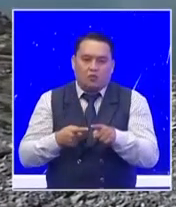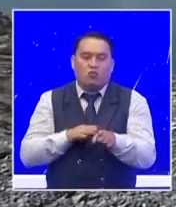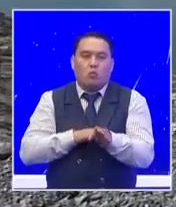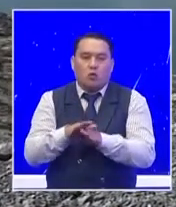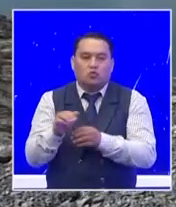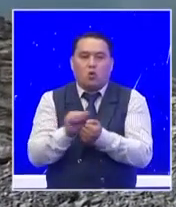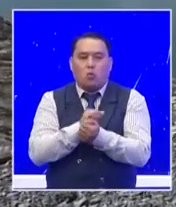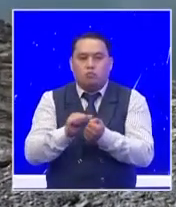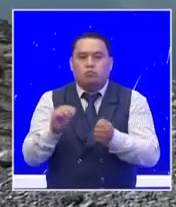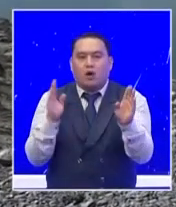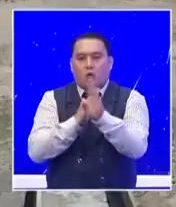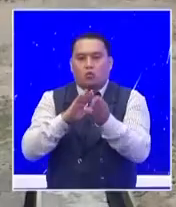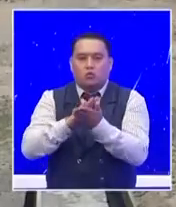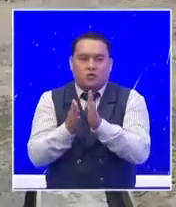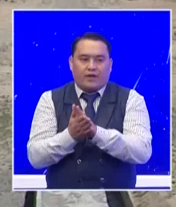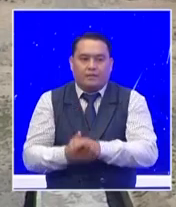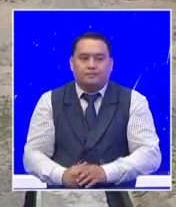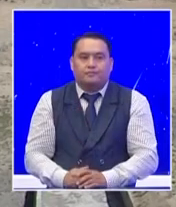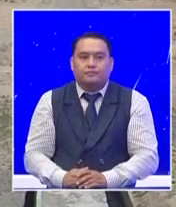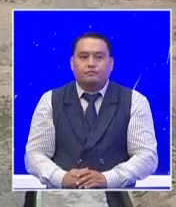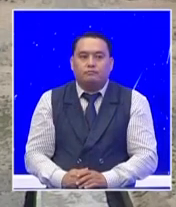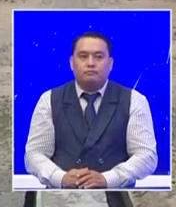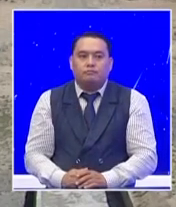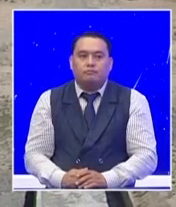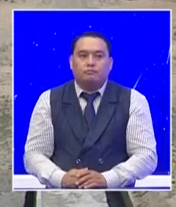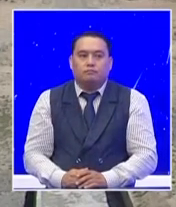– засушливые погодные условия. В данный момент,